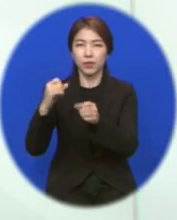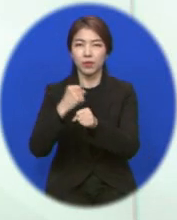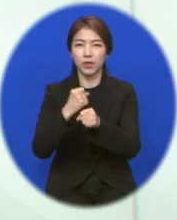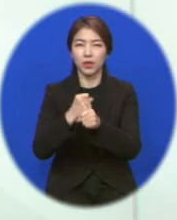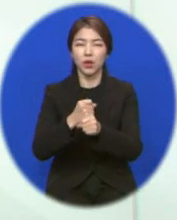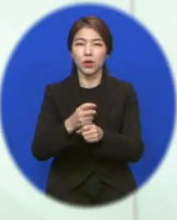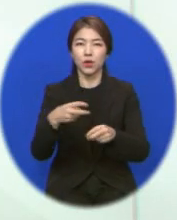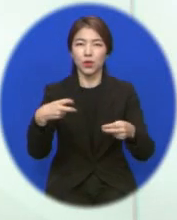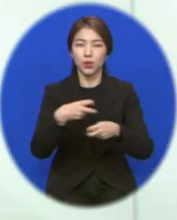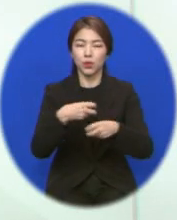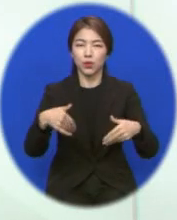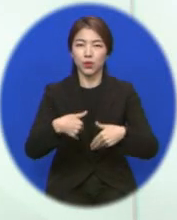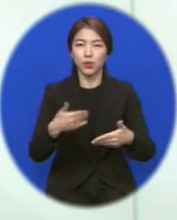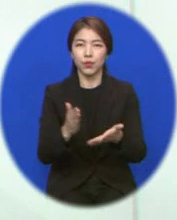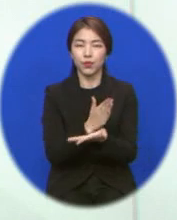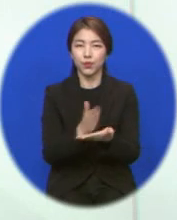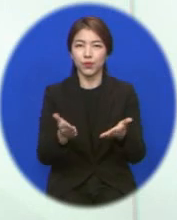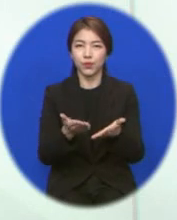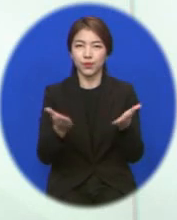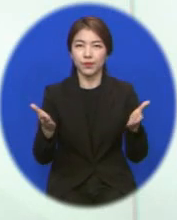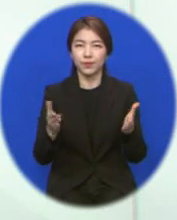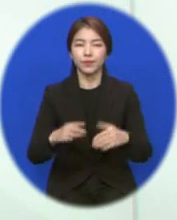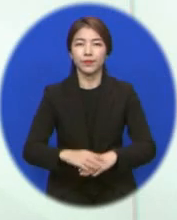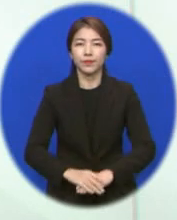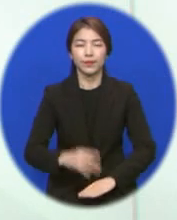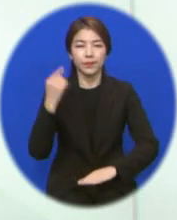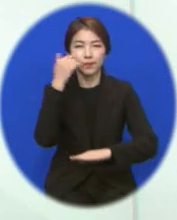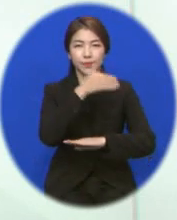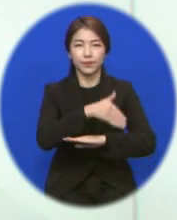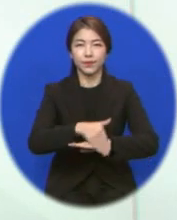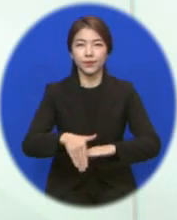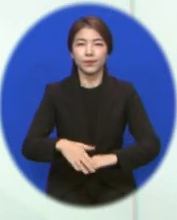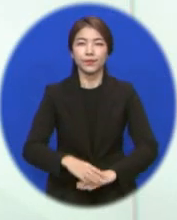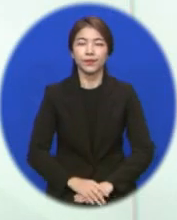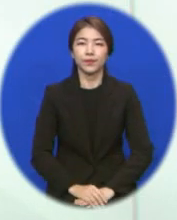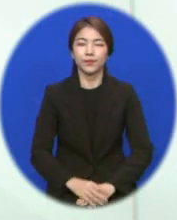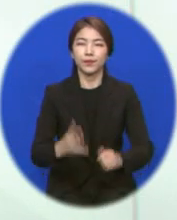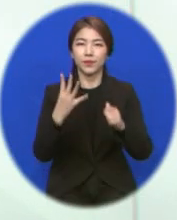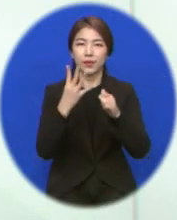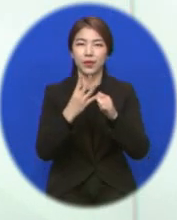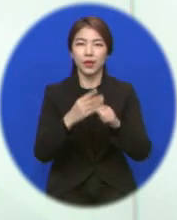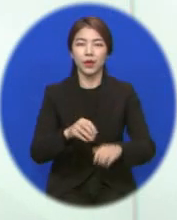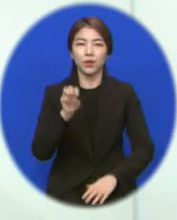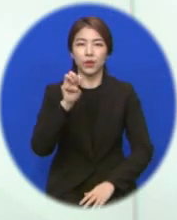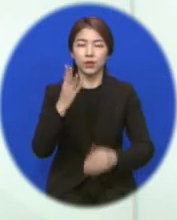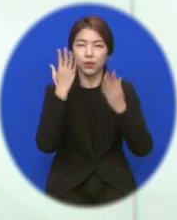제3순환도로건설을통해교통수요를분산시킬계획입니다.넷째, 광주